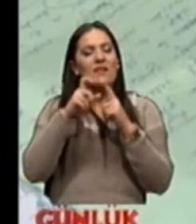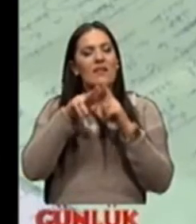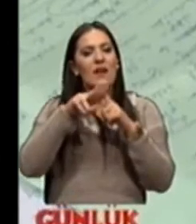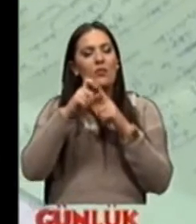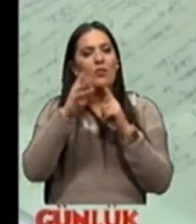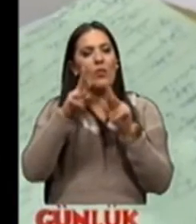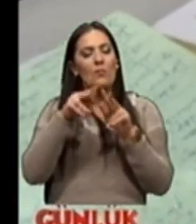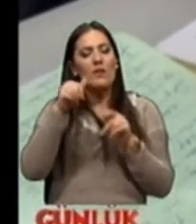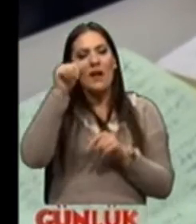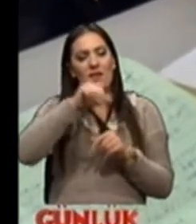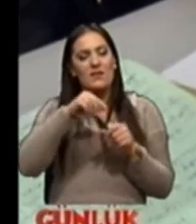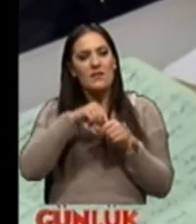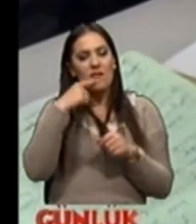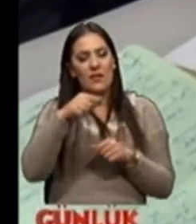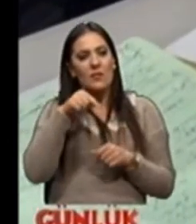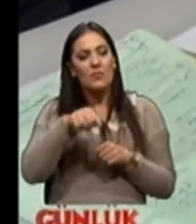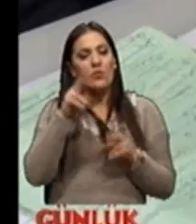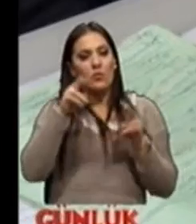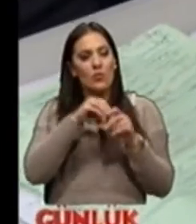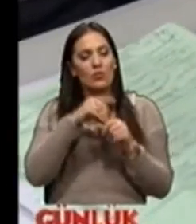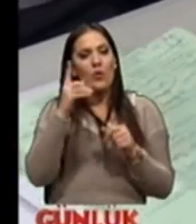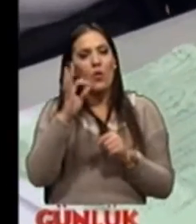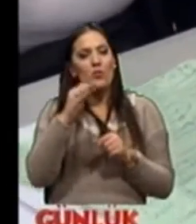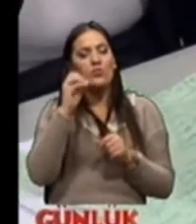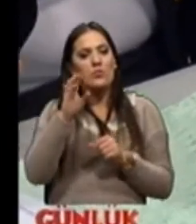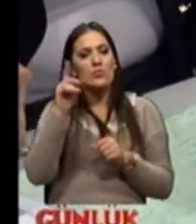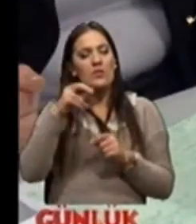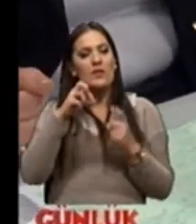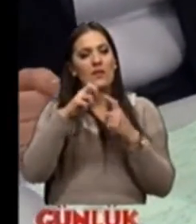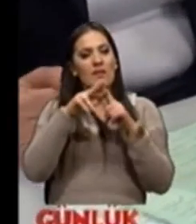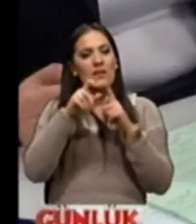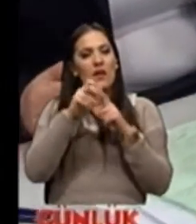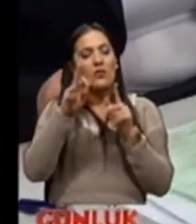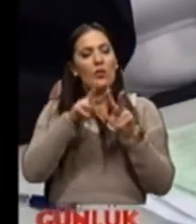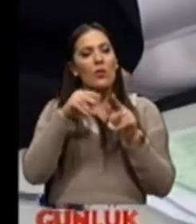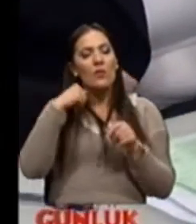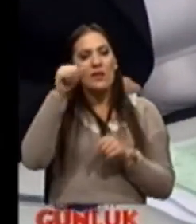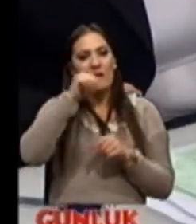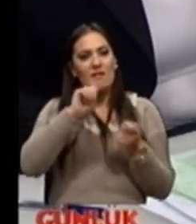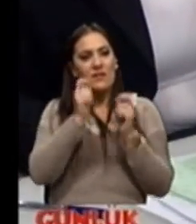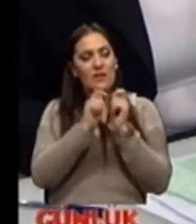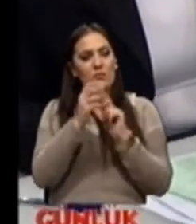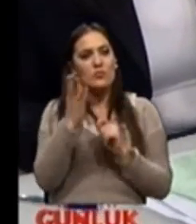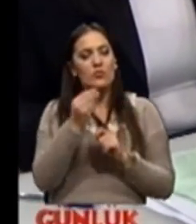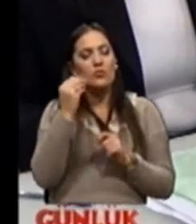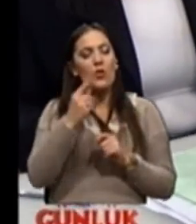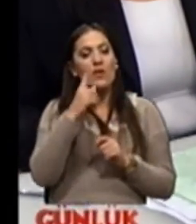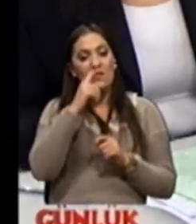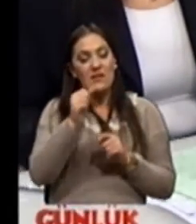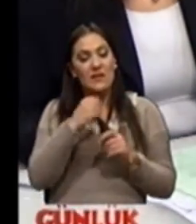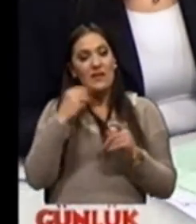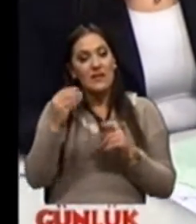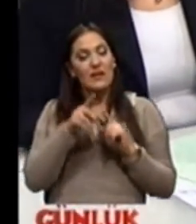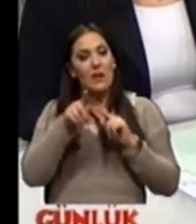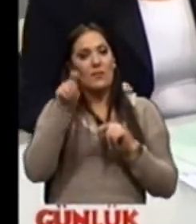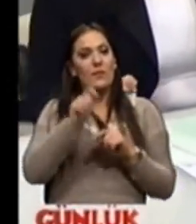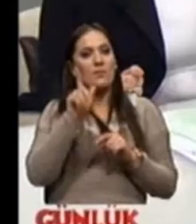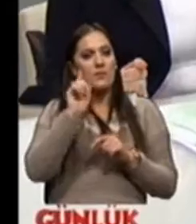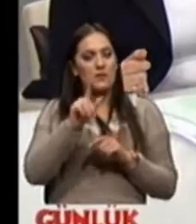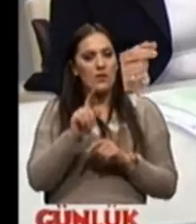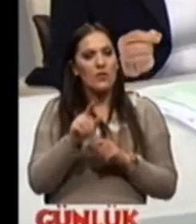üzerinde en çok Oğuz Hoca duruyor. Gerçekten radon gazının değişimlerinin çok sıkı ve iyi takip edilmesi gerekiyor. Ve